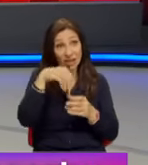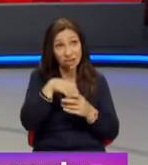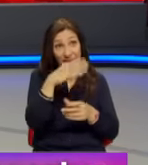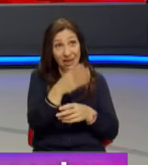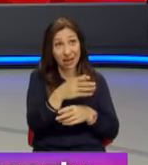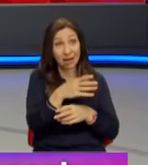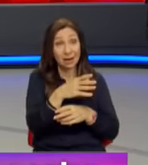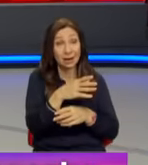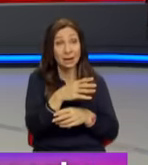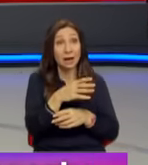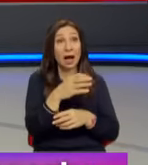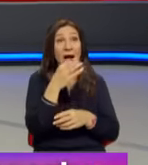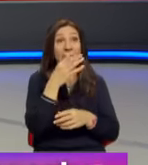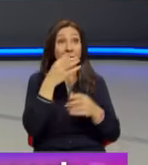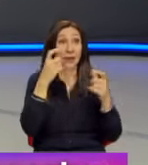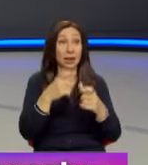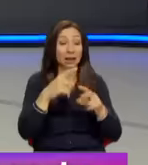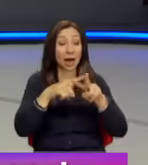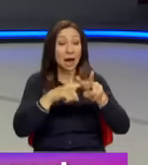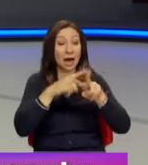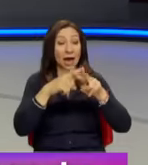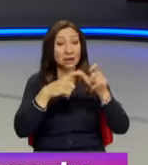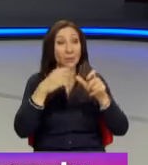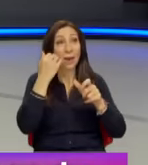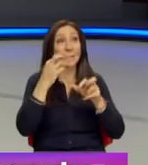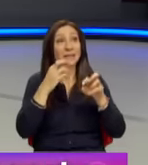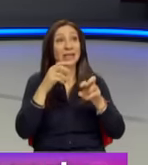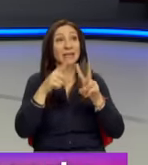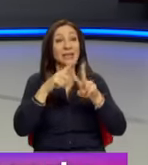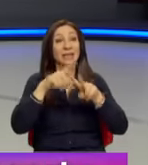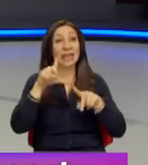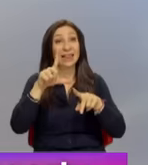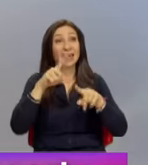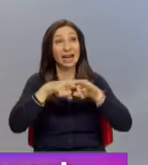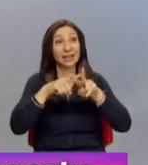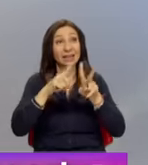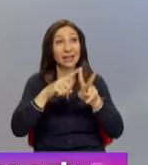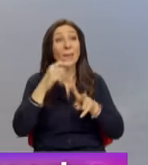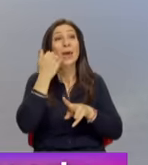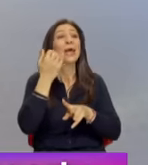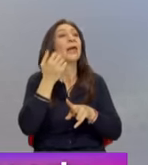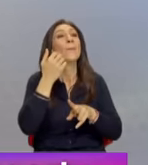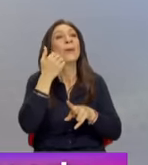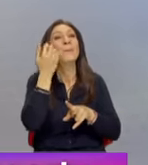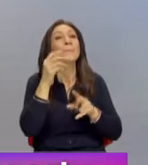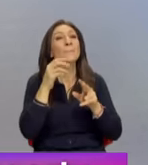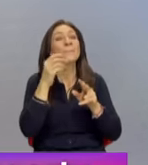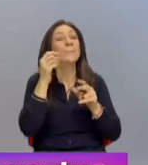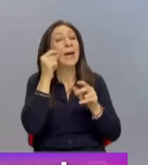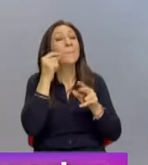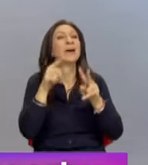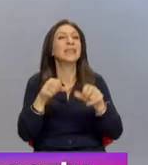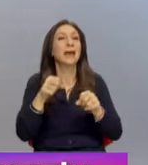arasında Ankara'nın Ayaş, Beypazarı, Nallıhan, Beypazarı'nı da söyleyelim. Mansur Yavaş'ın